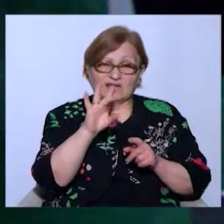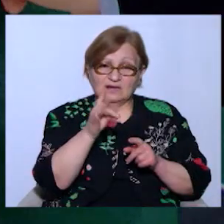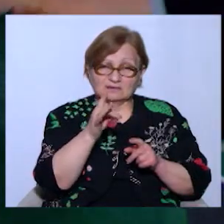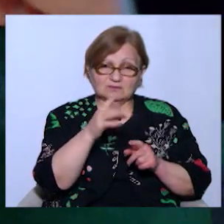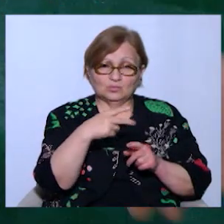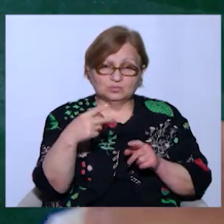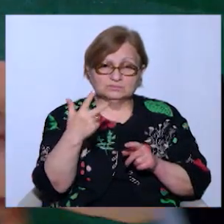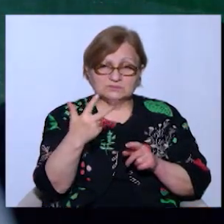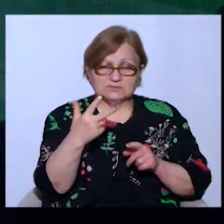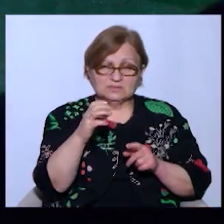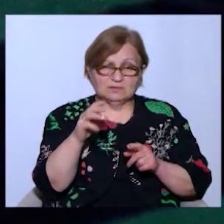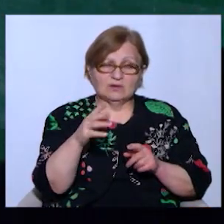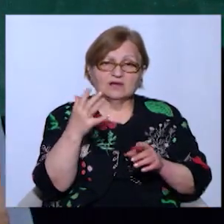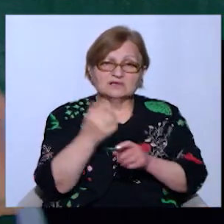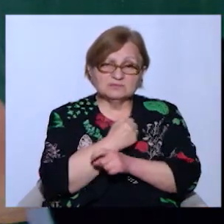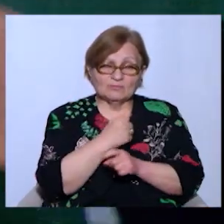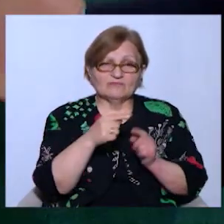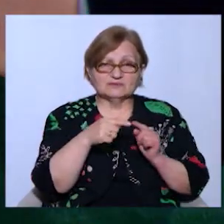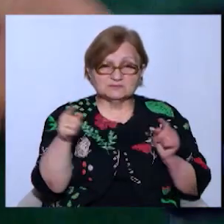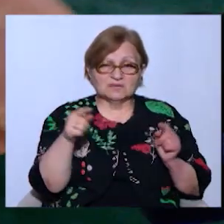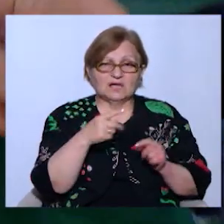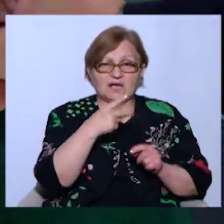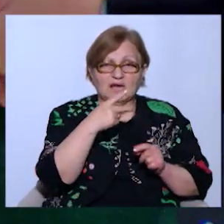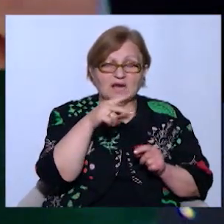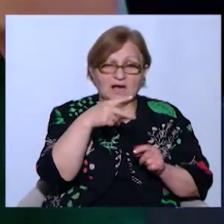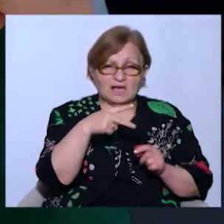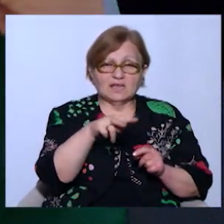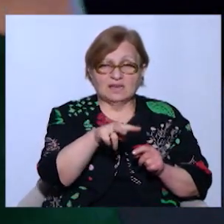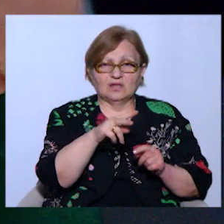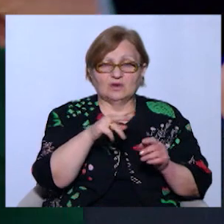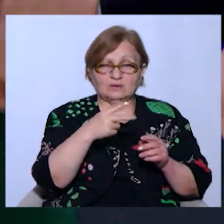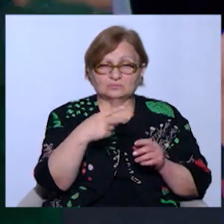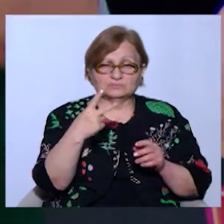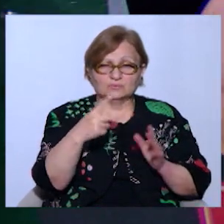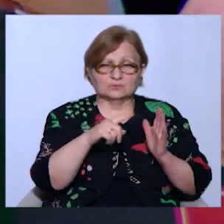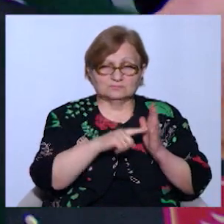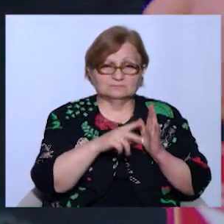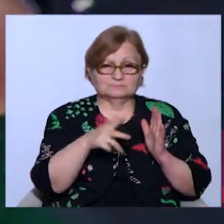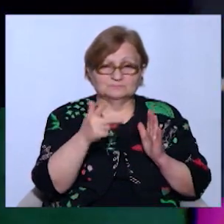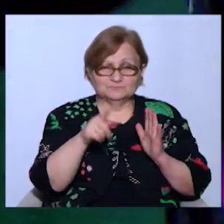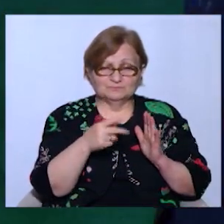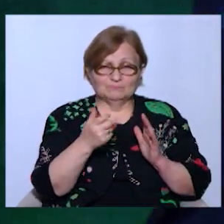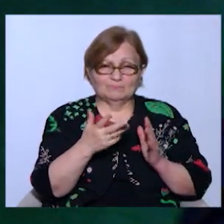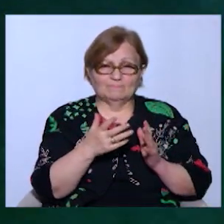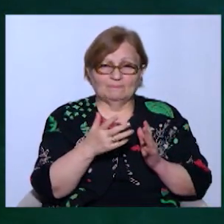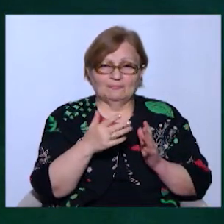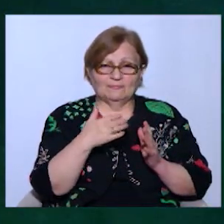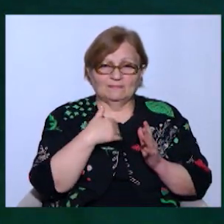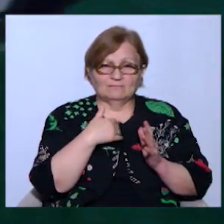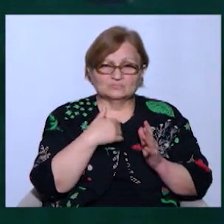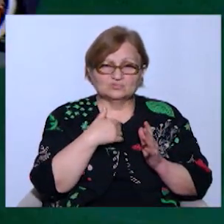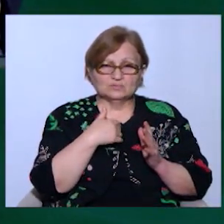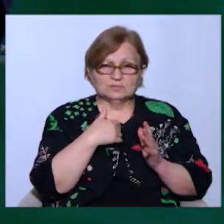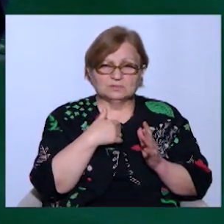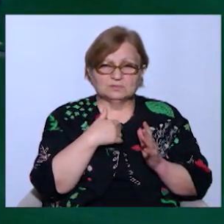უდრის 3 სანტიმეტრს. იპოვეთ სიგრძე L უდრის 2 გამრავლებული 3.14-ზე. აღარ წერთ ხოლმე აქ